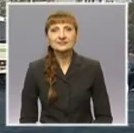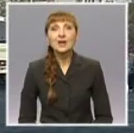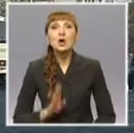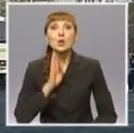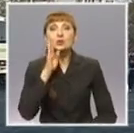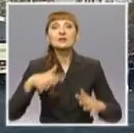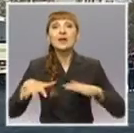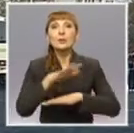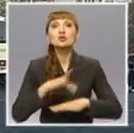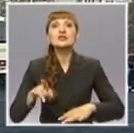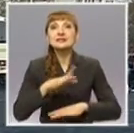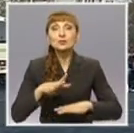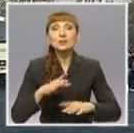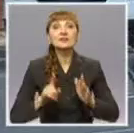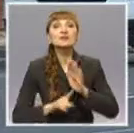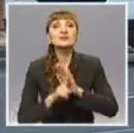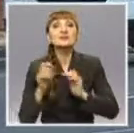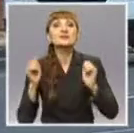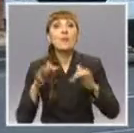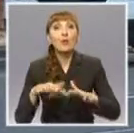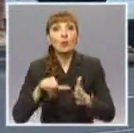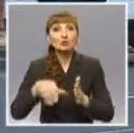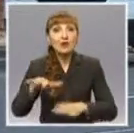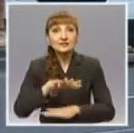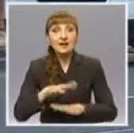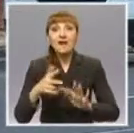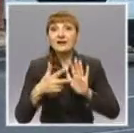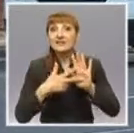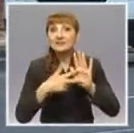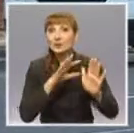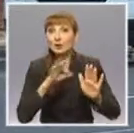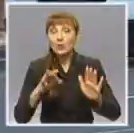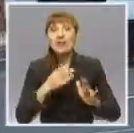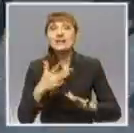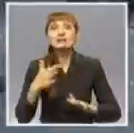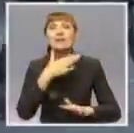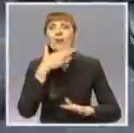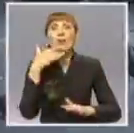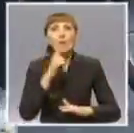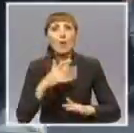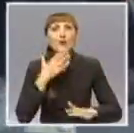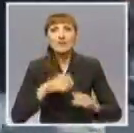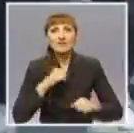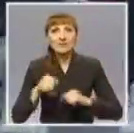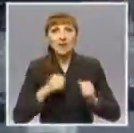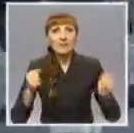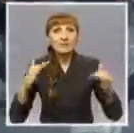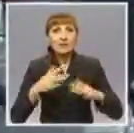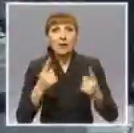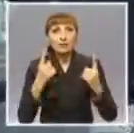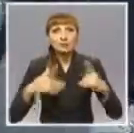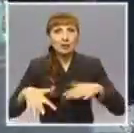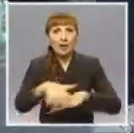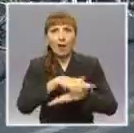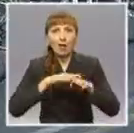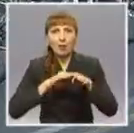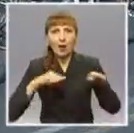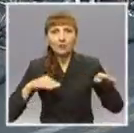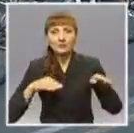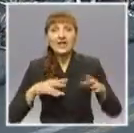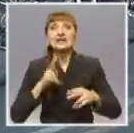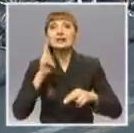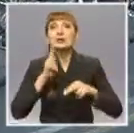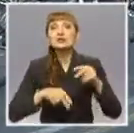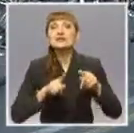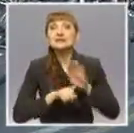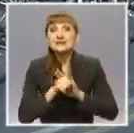Утром на площади Республики начался сбор участников. К 8 часам несколько сотен велолюбителей образовали внушительную колонну. Заключительный